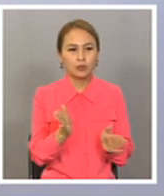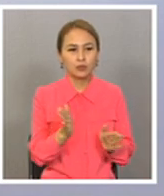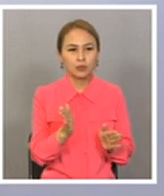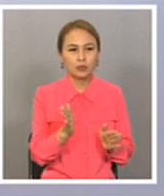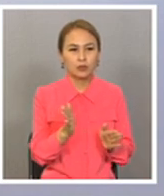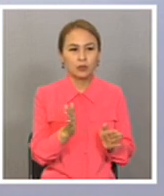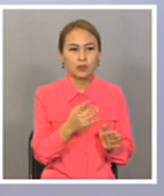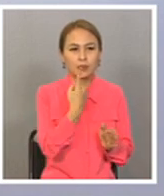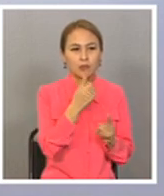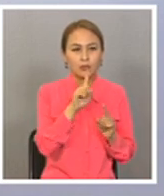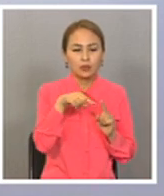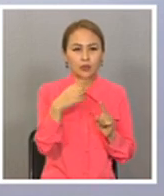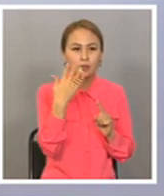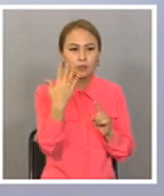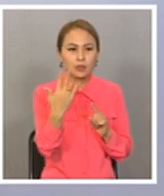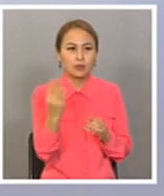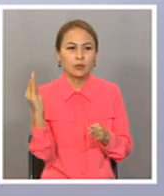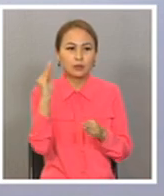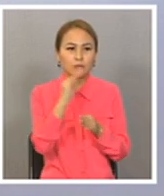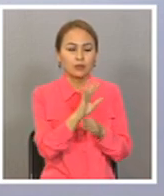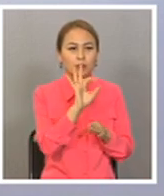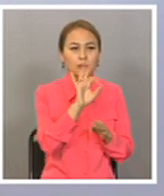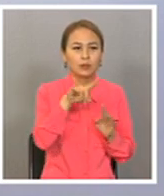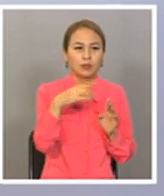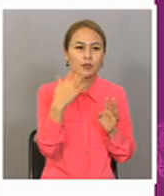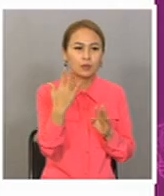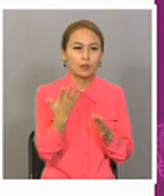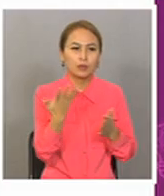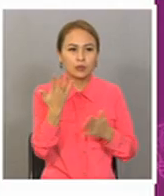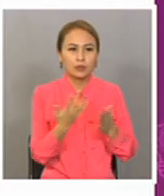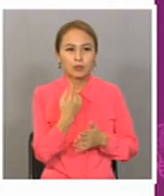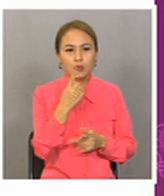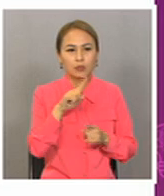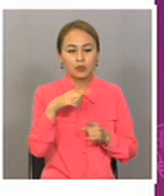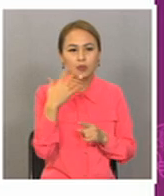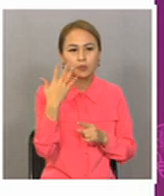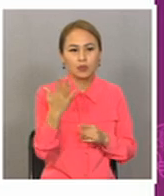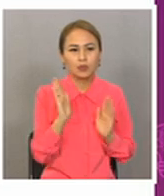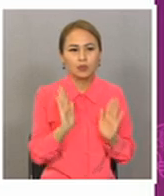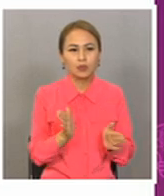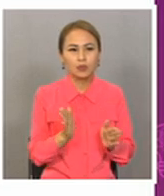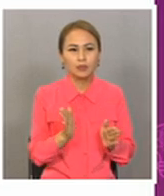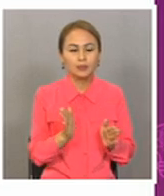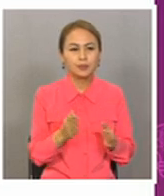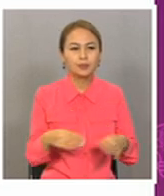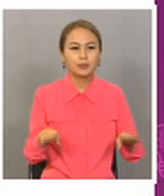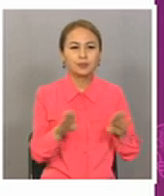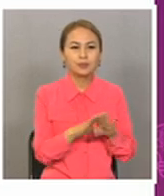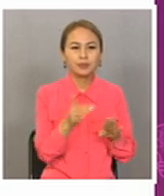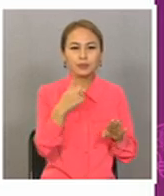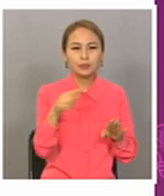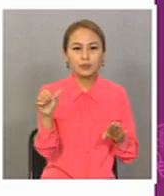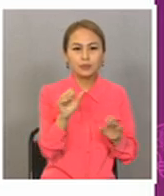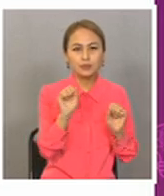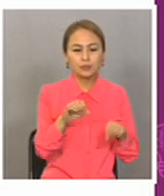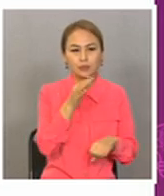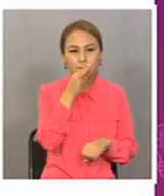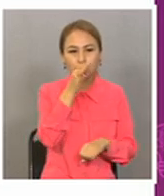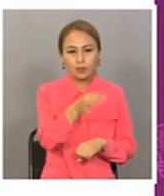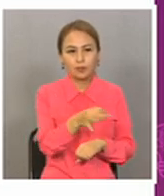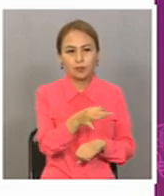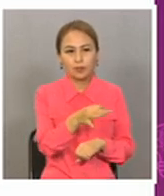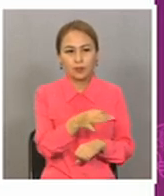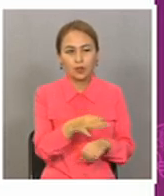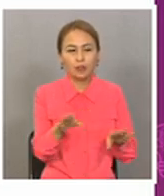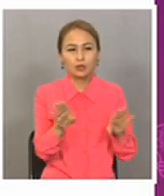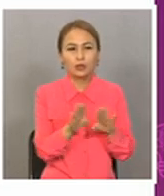1 бүтінге тағы да 0 бүтін 10-нан 5-ті қосам, 1 бүтін 10-нан 5. Немесе 1,5 деп айтуға болады. Сонда D